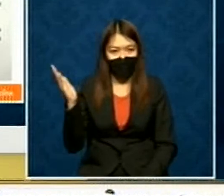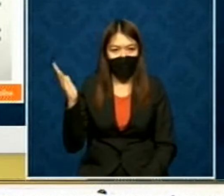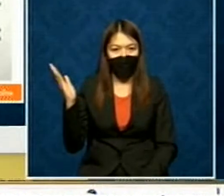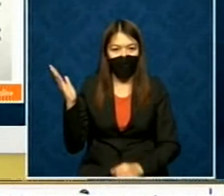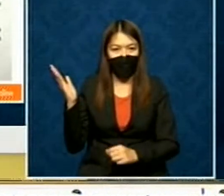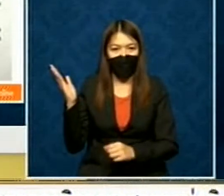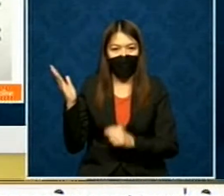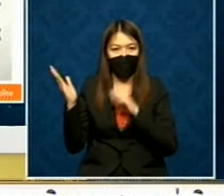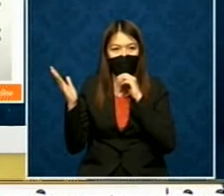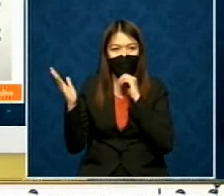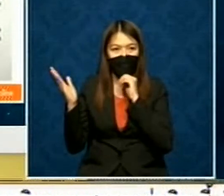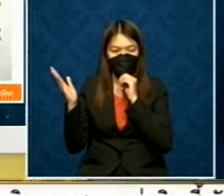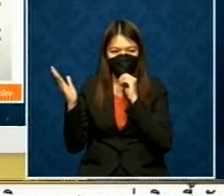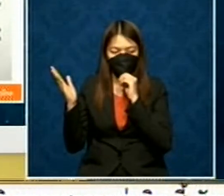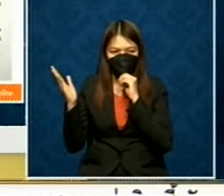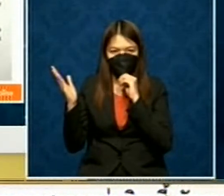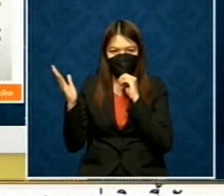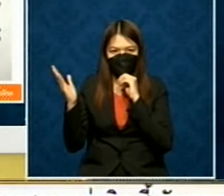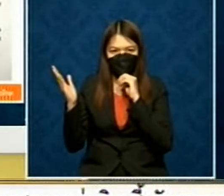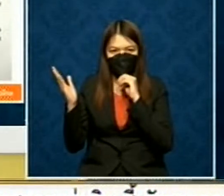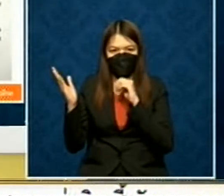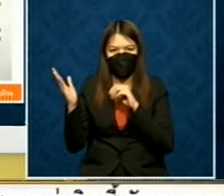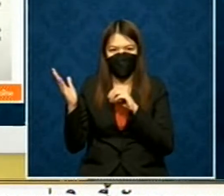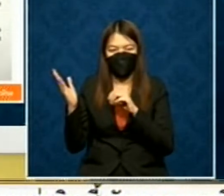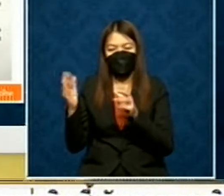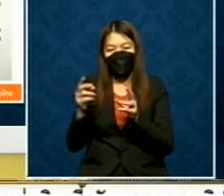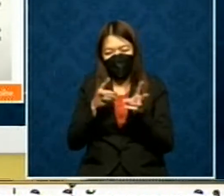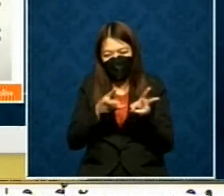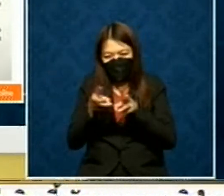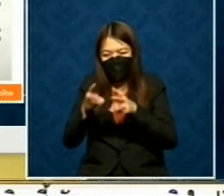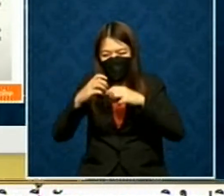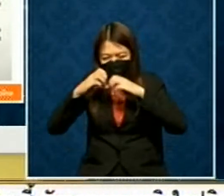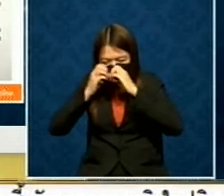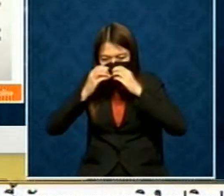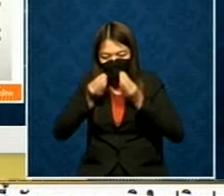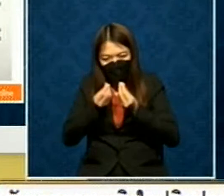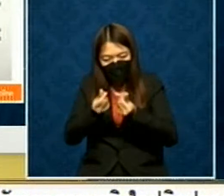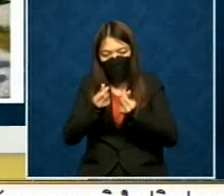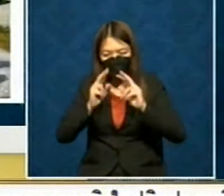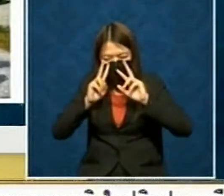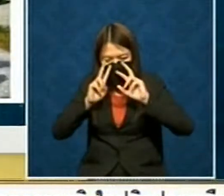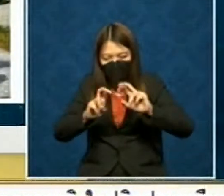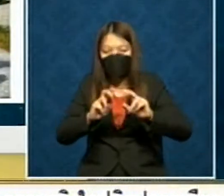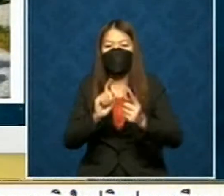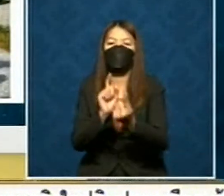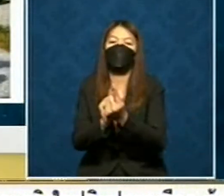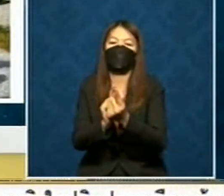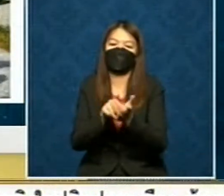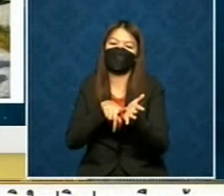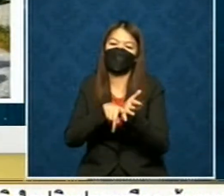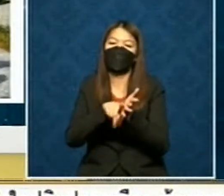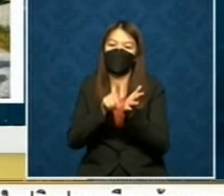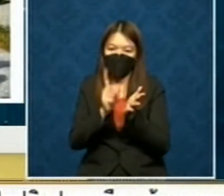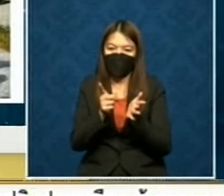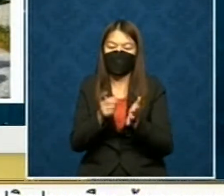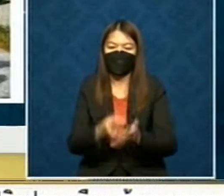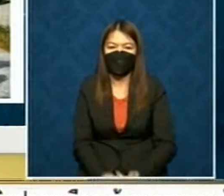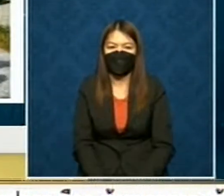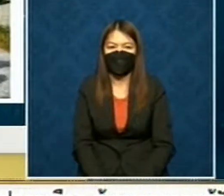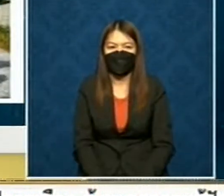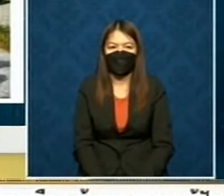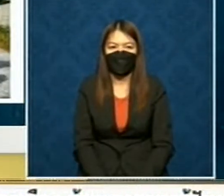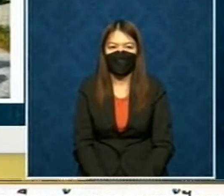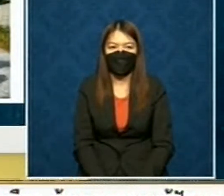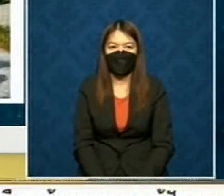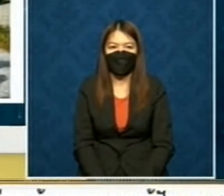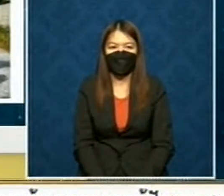ใช้วิธี RT-PCR ไม่มีทางผดพาทถัดไปเลยครับผมไม่เชื่อนะ